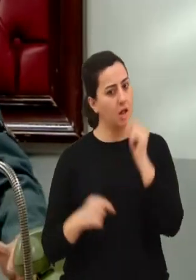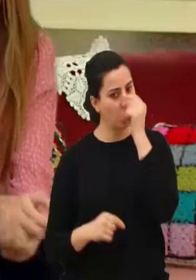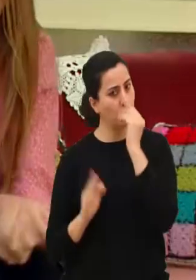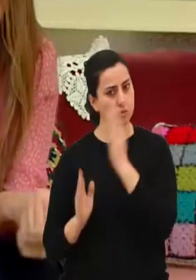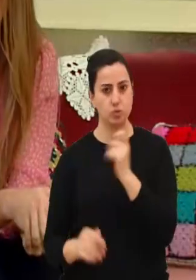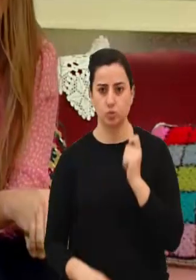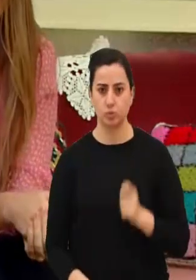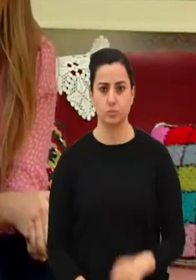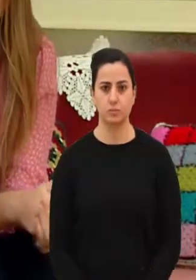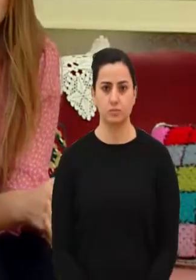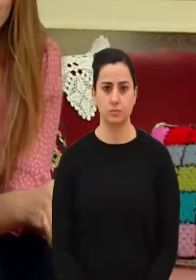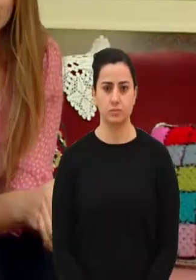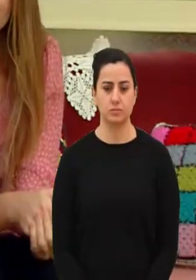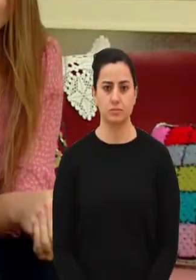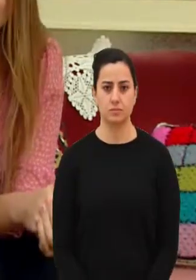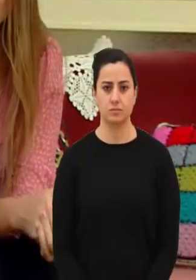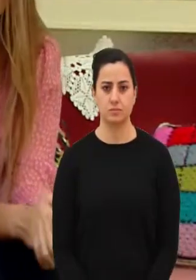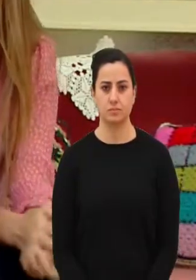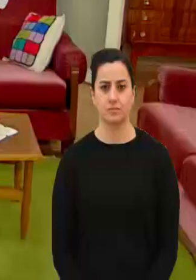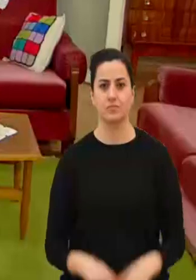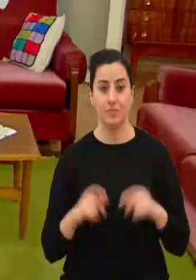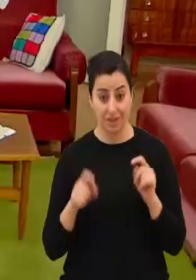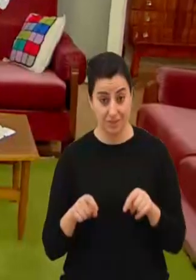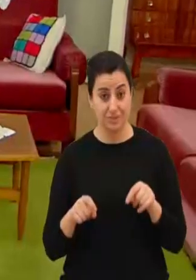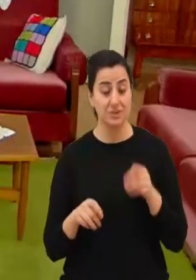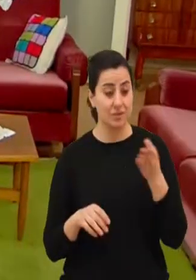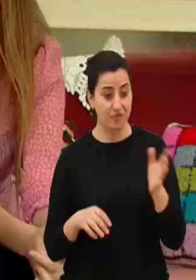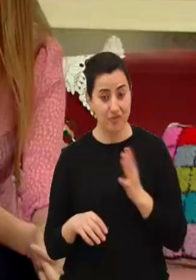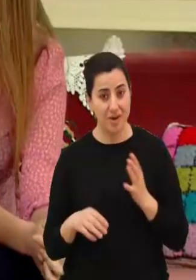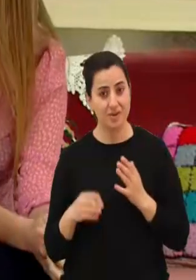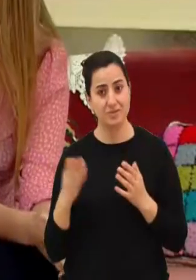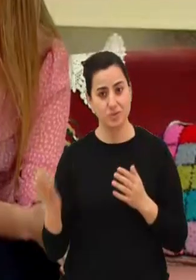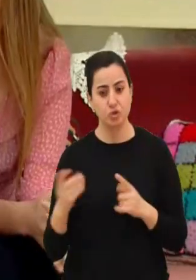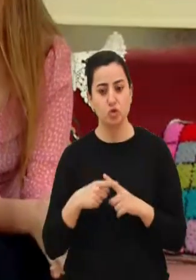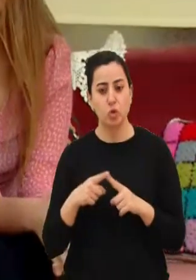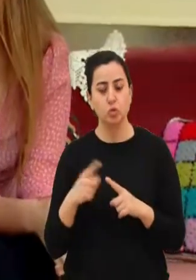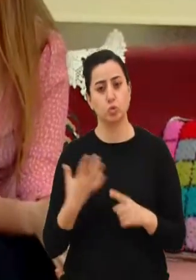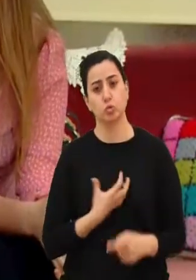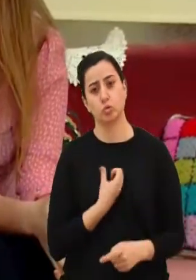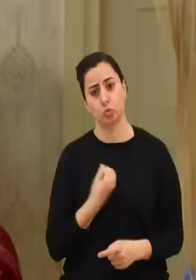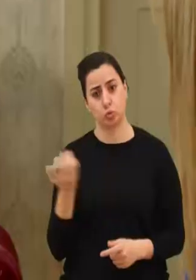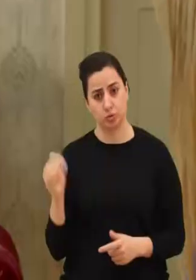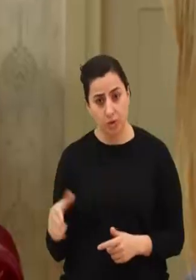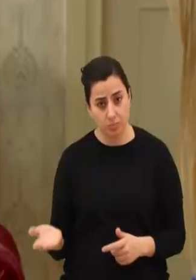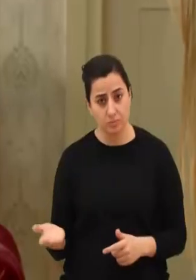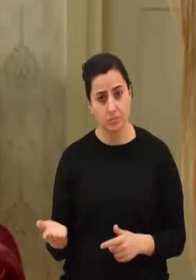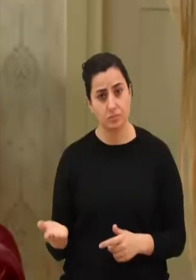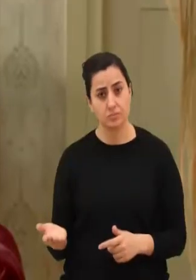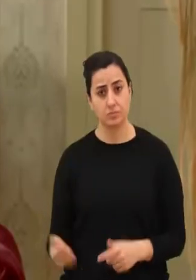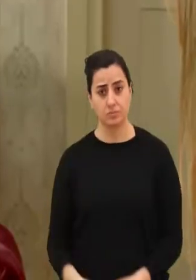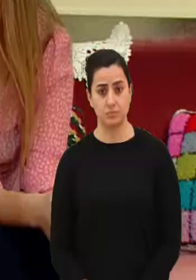versin diye. Ya şimdi tamam bak sen buradasın ama bak torunun ne kadar üzgün.